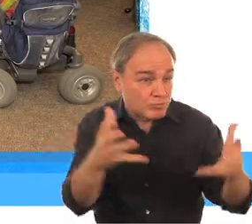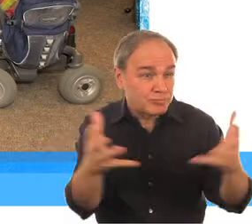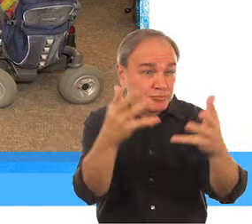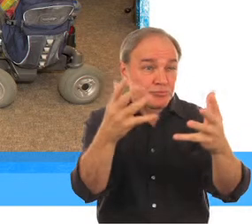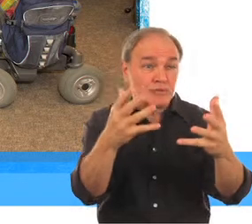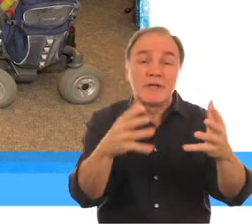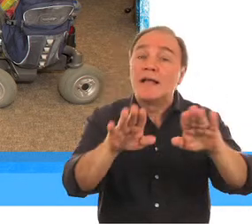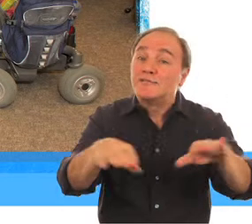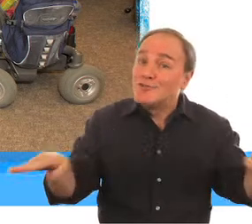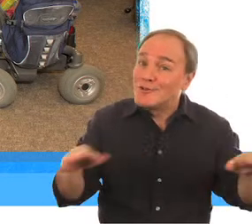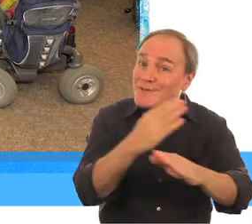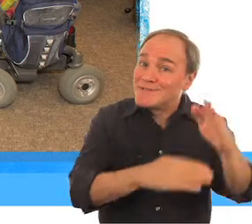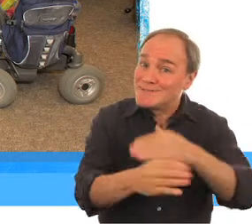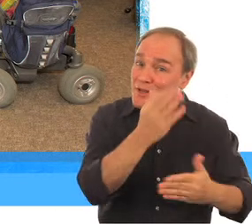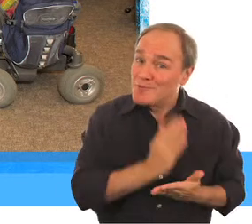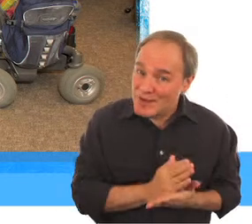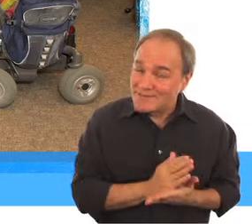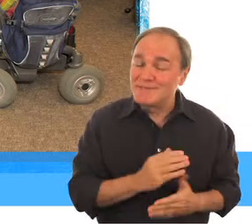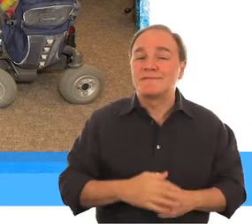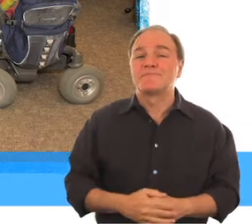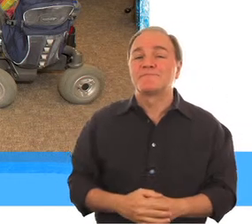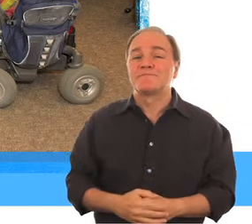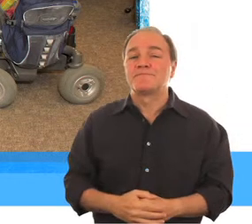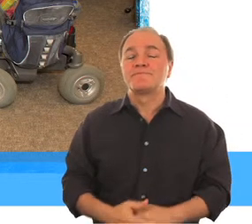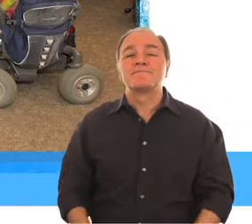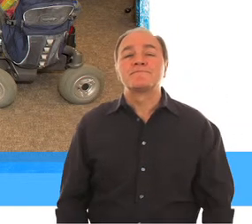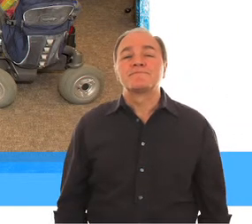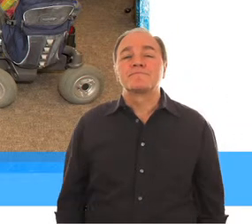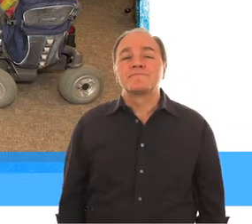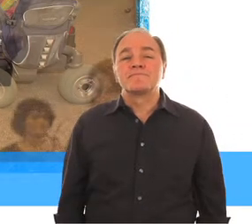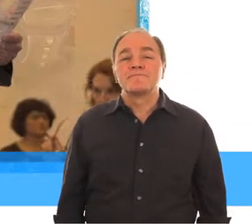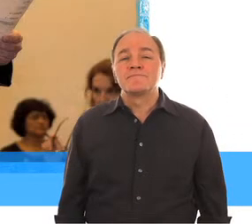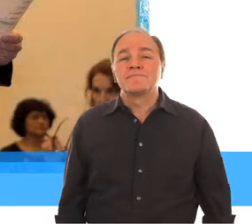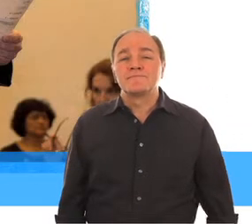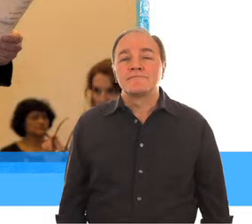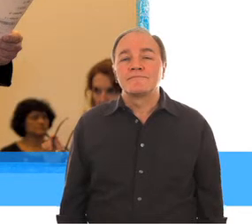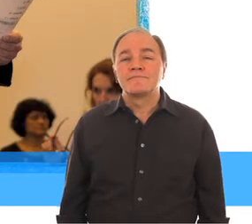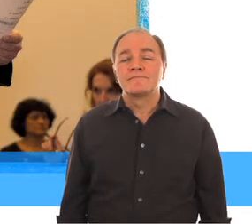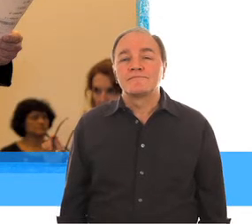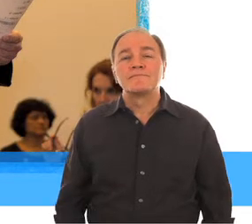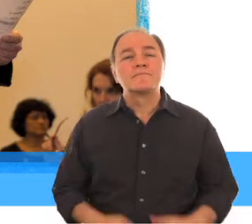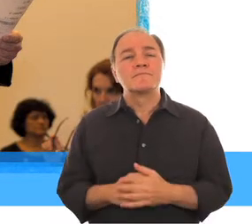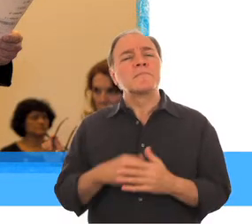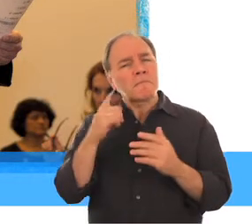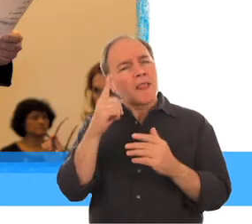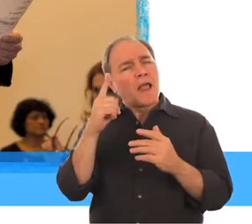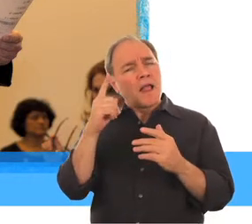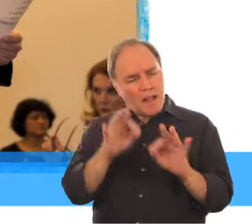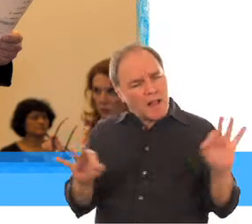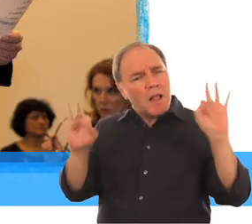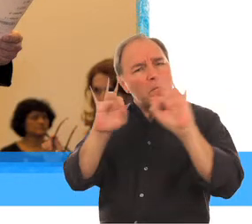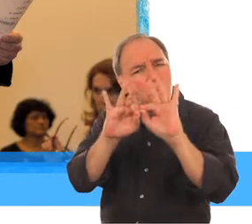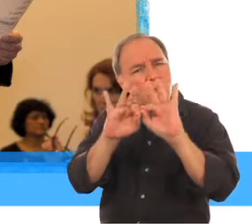Plusieurs photos de participants handicapés et non handicapés au Partenariat mondial 2012 sur les enfants handicapés à New York.